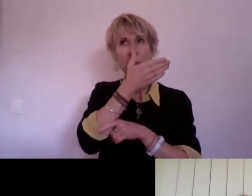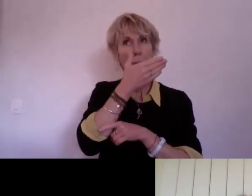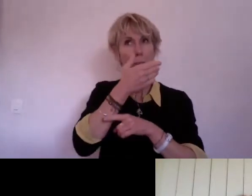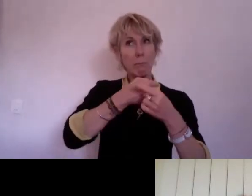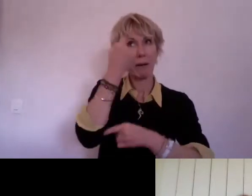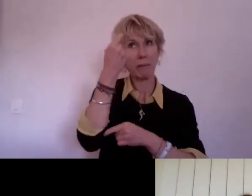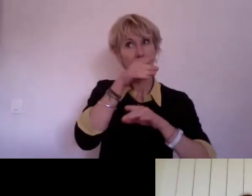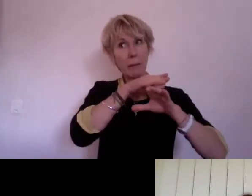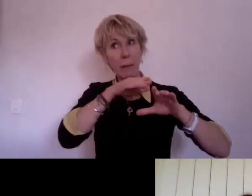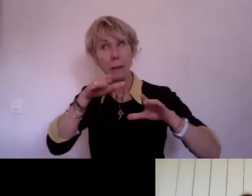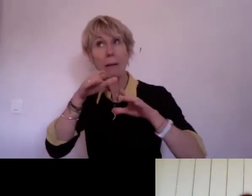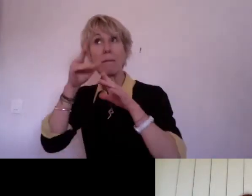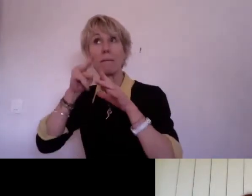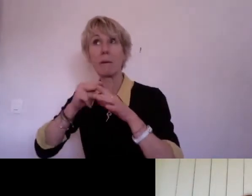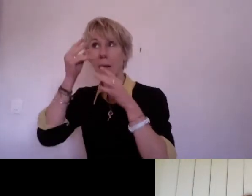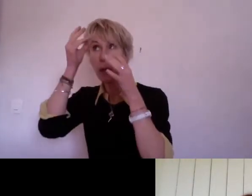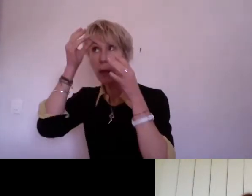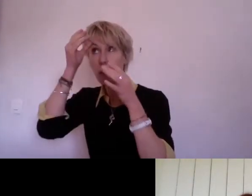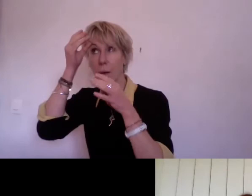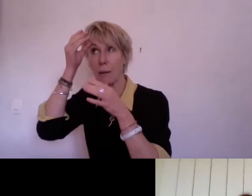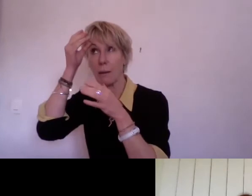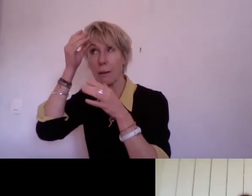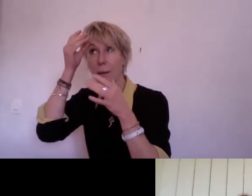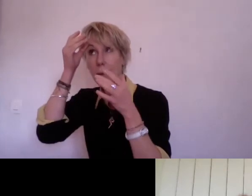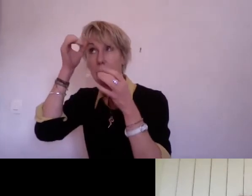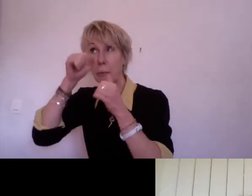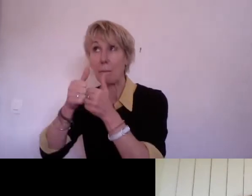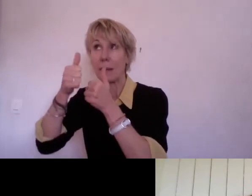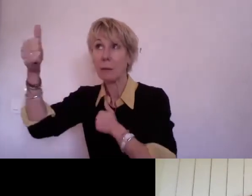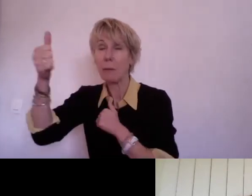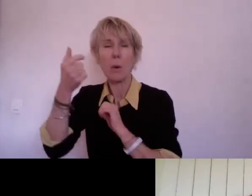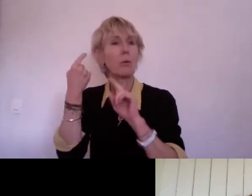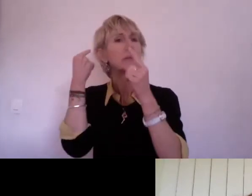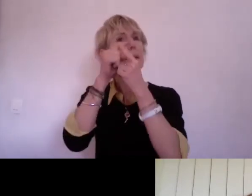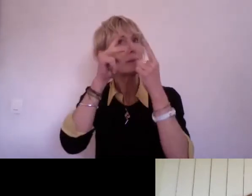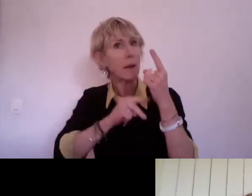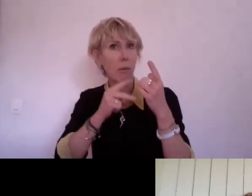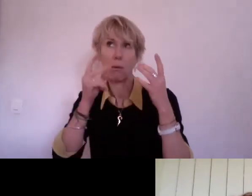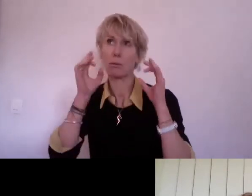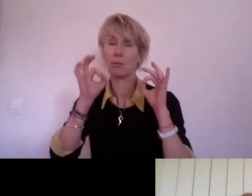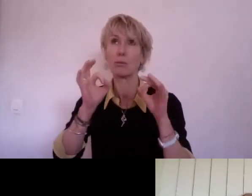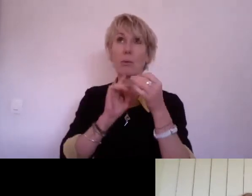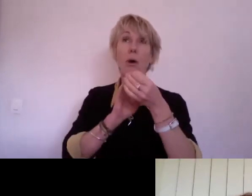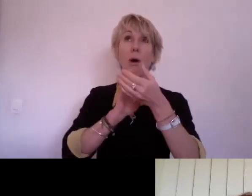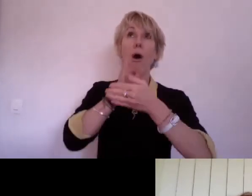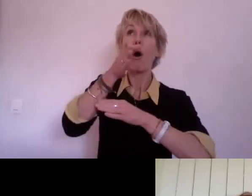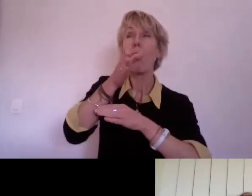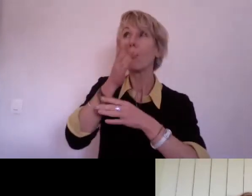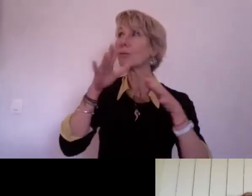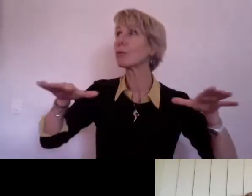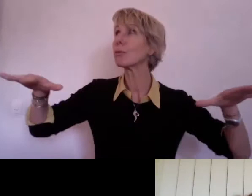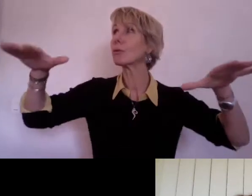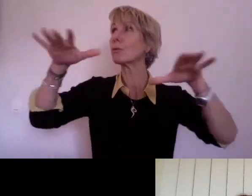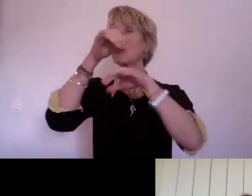bien-être. L'objectif est réellement le bien-être au musée et nous utilisons une approche sensorielle et